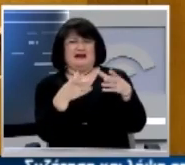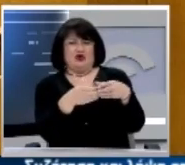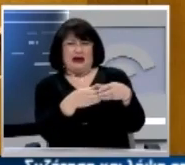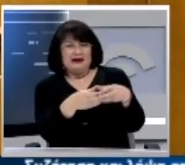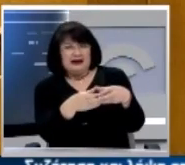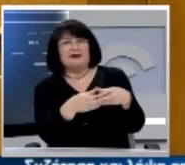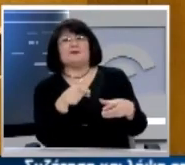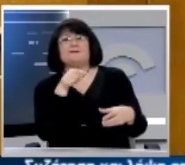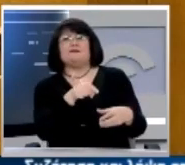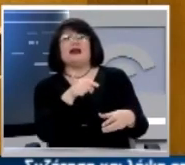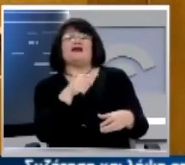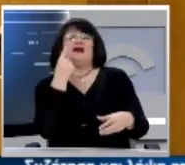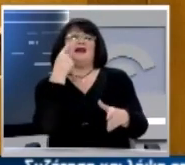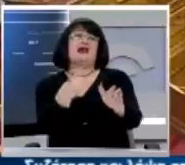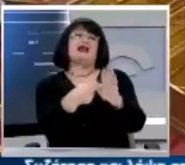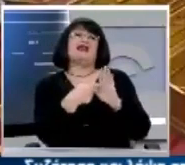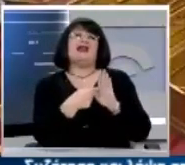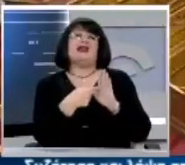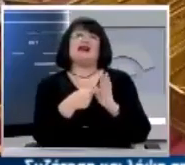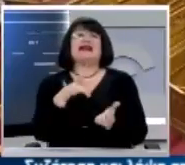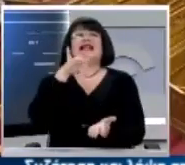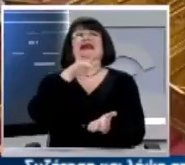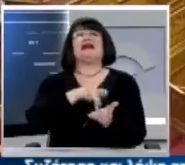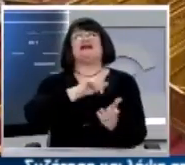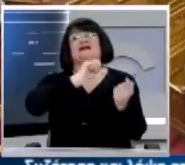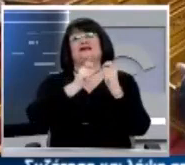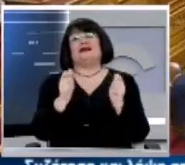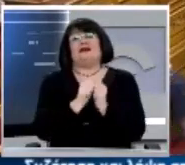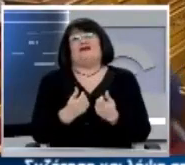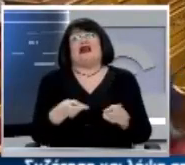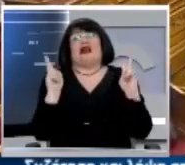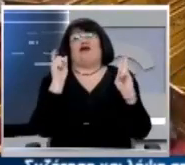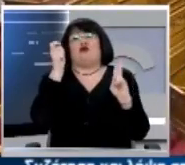και κατά τα άλλα παριστάνεται το κεντρό μεταρρυθμιστικό φιλελεύθερο κόμμα.